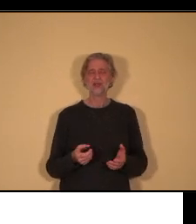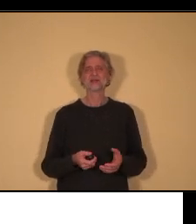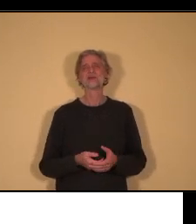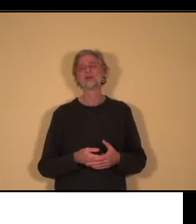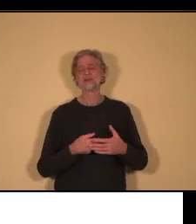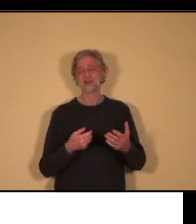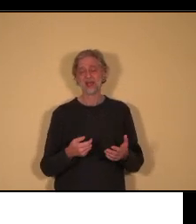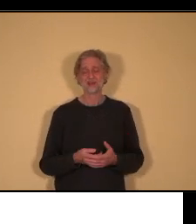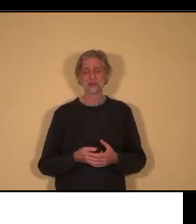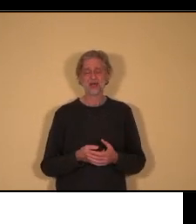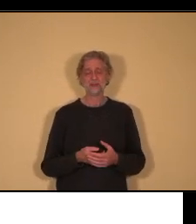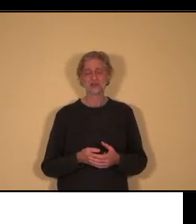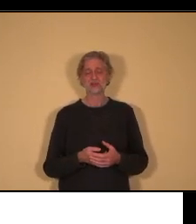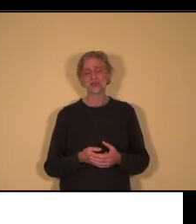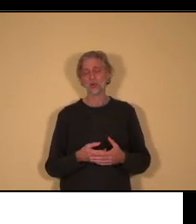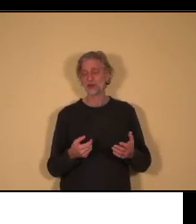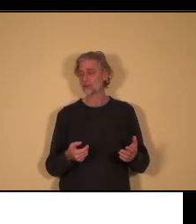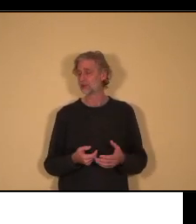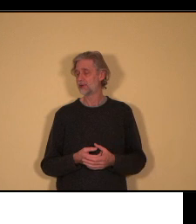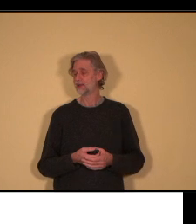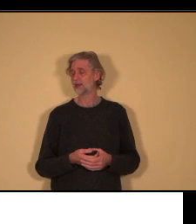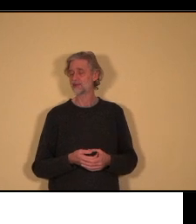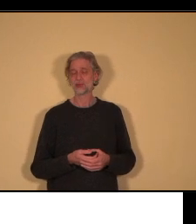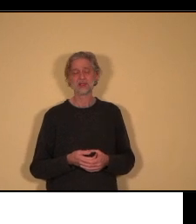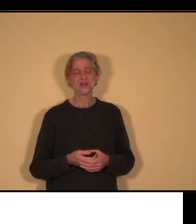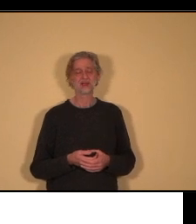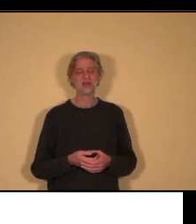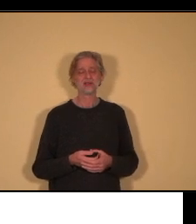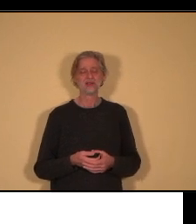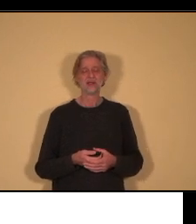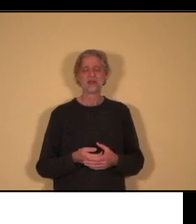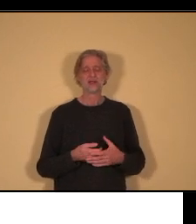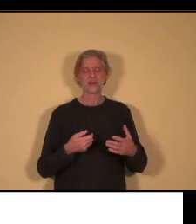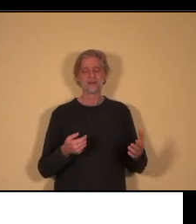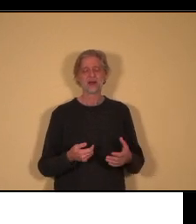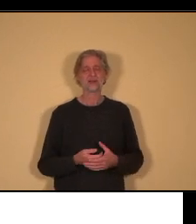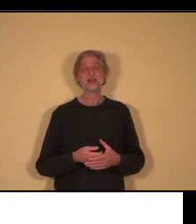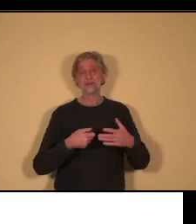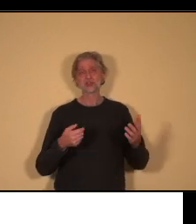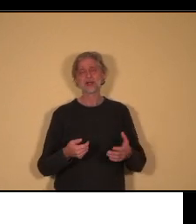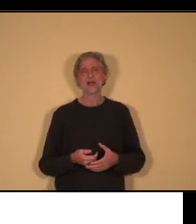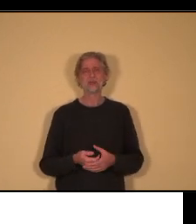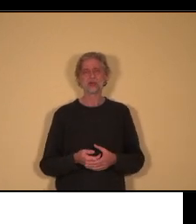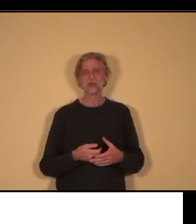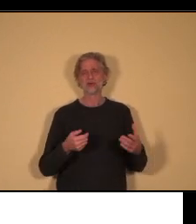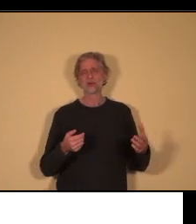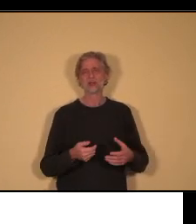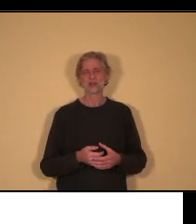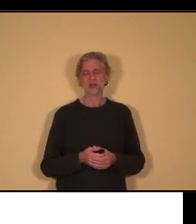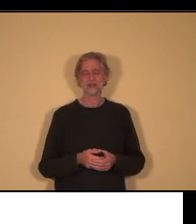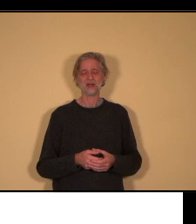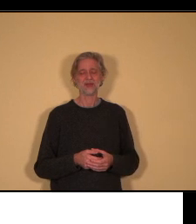diese Reaktion ist exotherm, das ist die oberste von den beiden Reaktionen, die ich hier zeige. Also hier haben wir schon ein Produkt, was